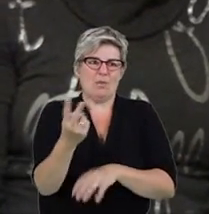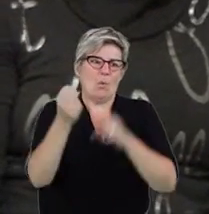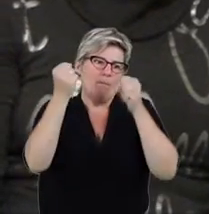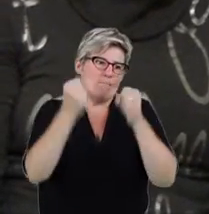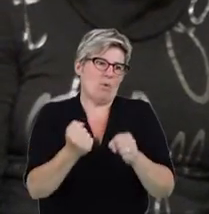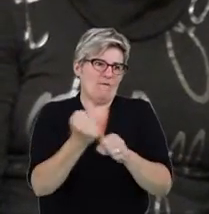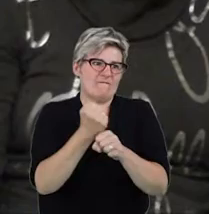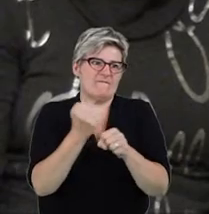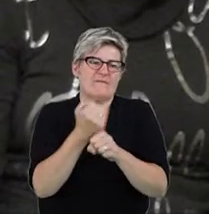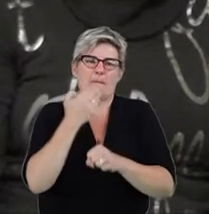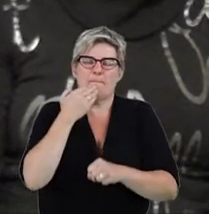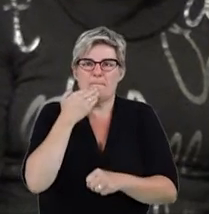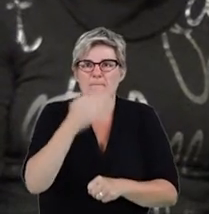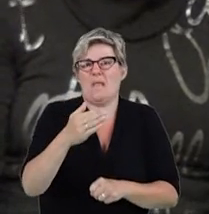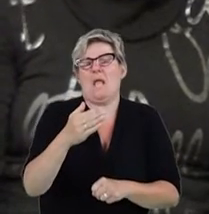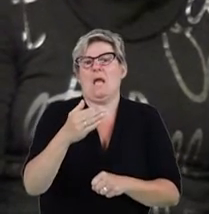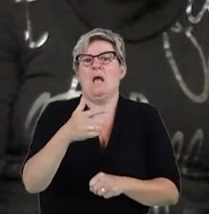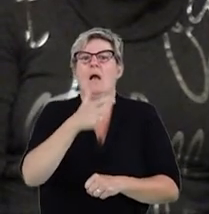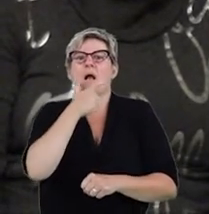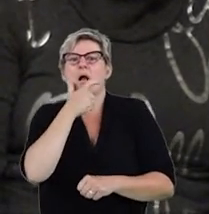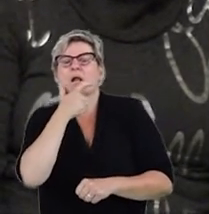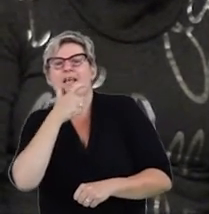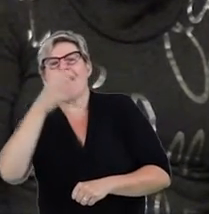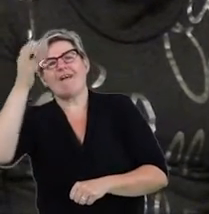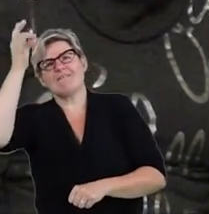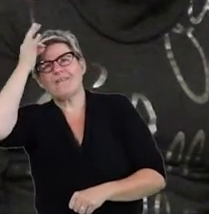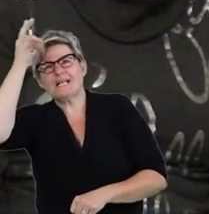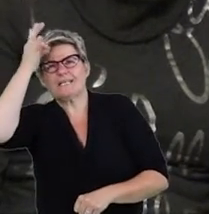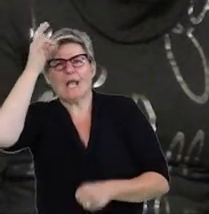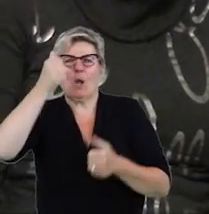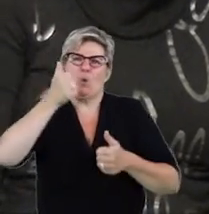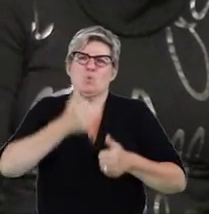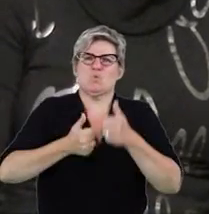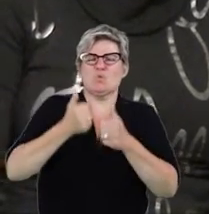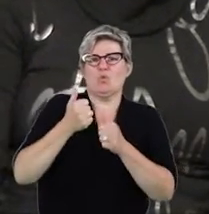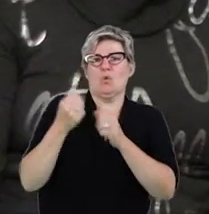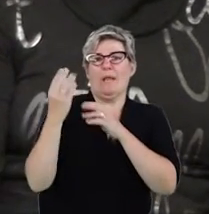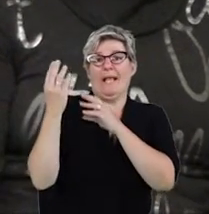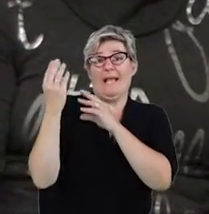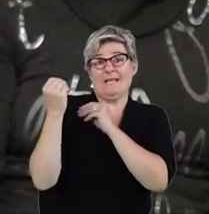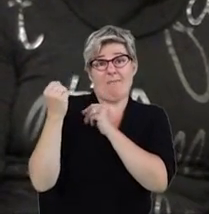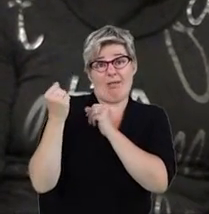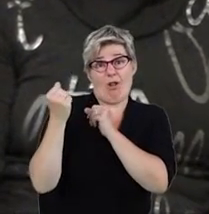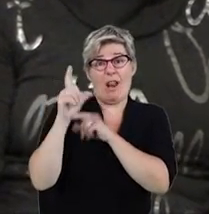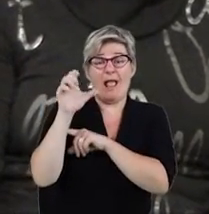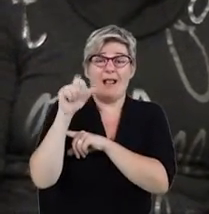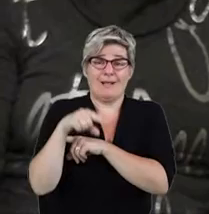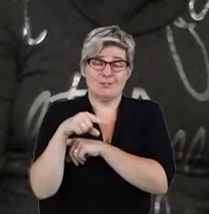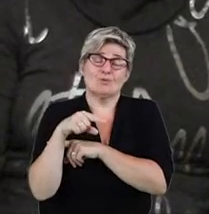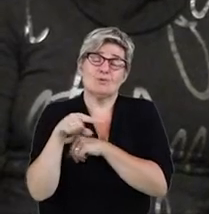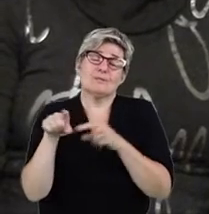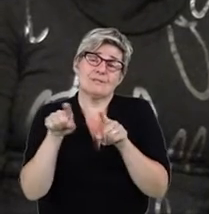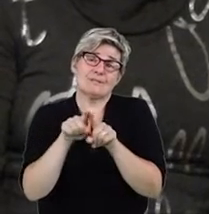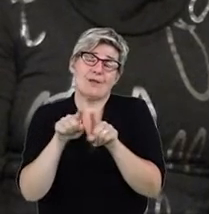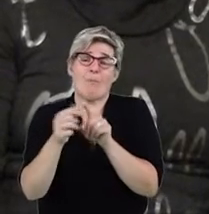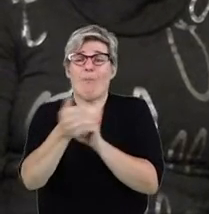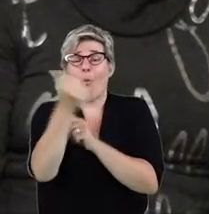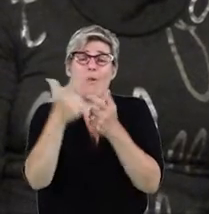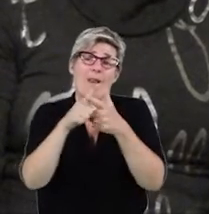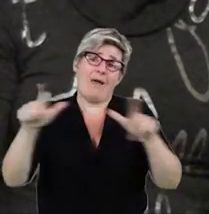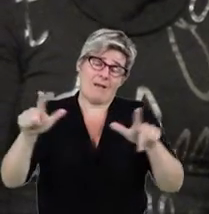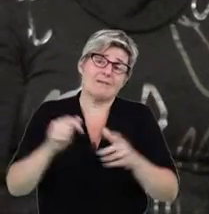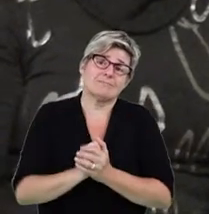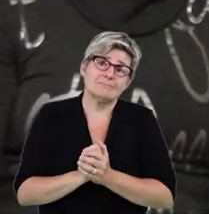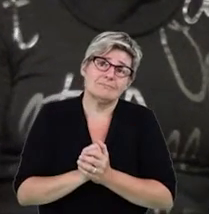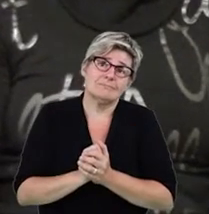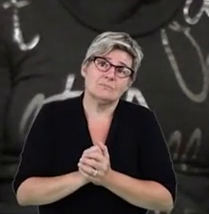faire très bien. C'est comme quand on parle anglais, français, espagnol. LSQ, c'est une autre langue. Je trouve que